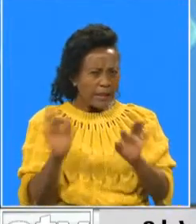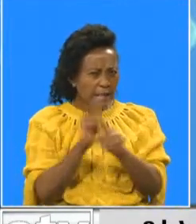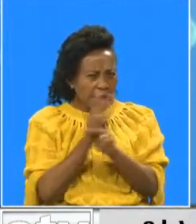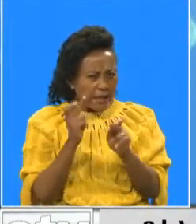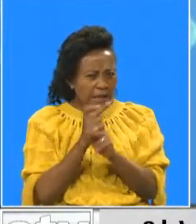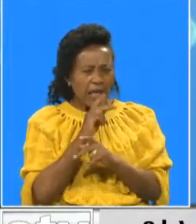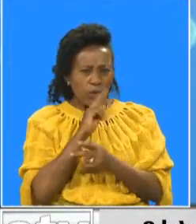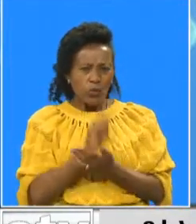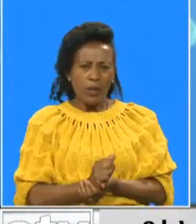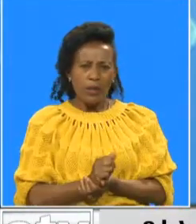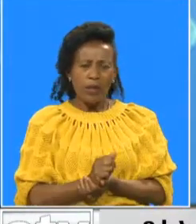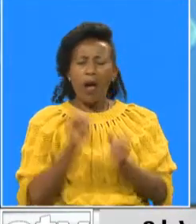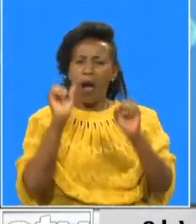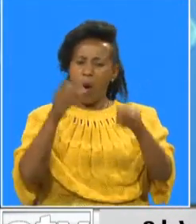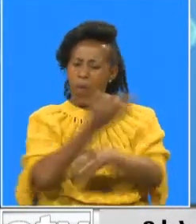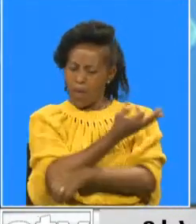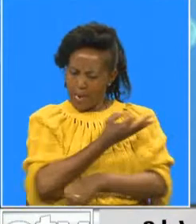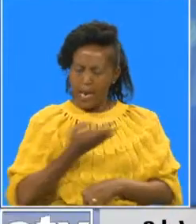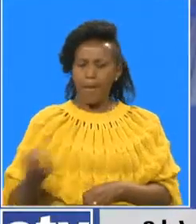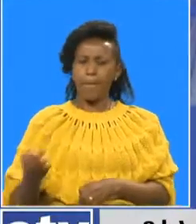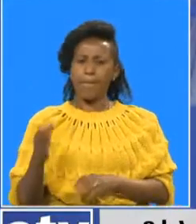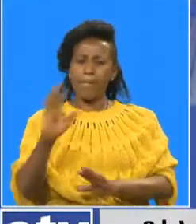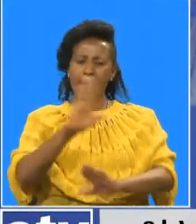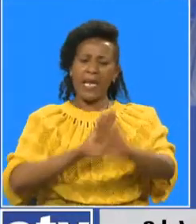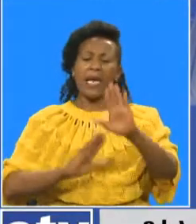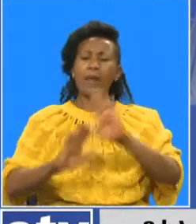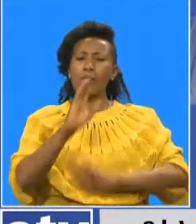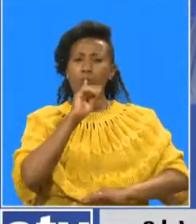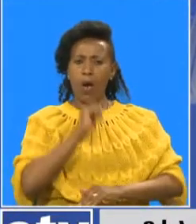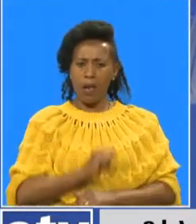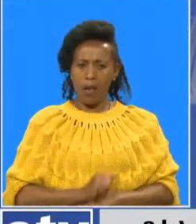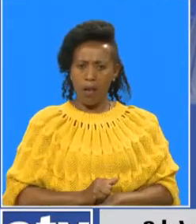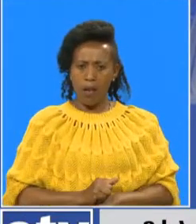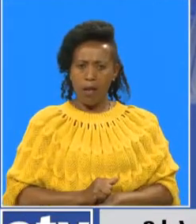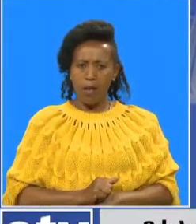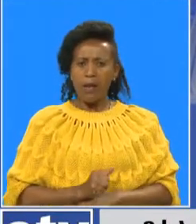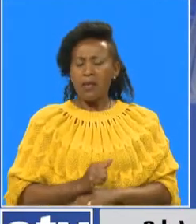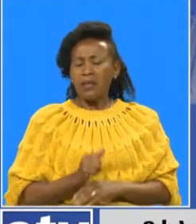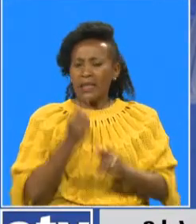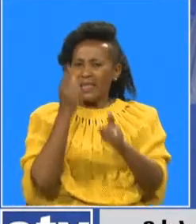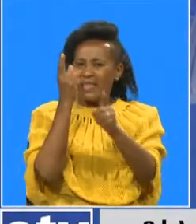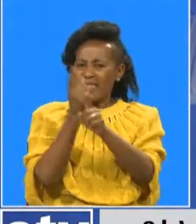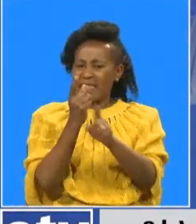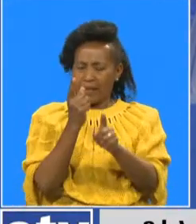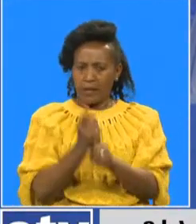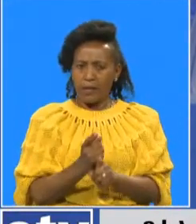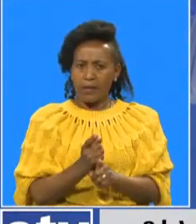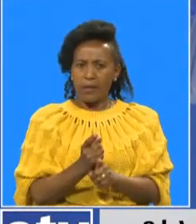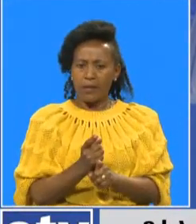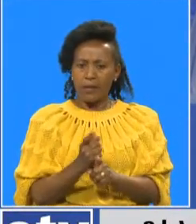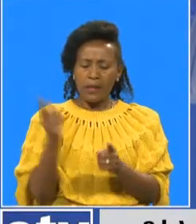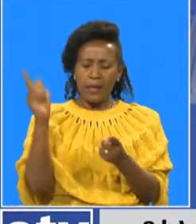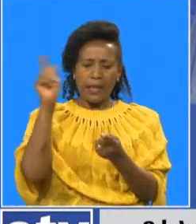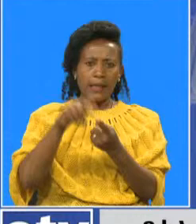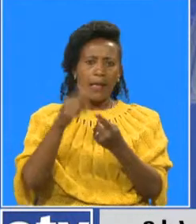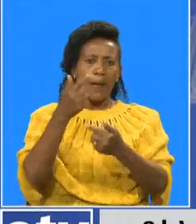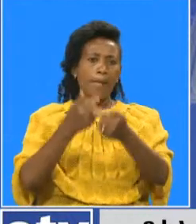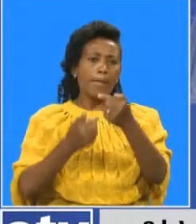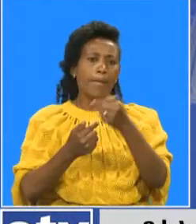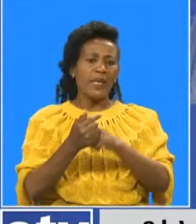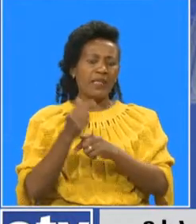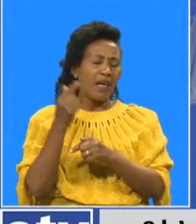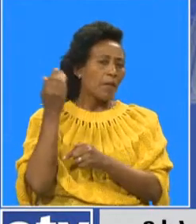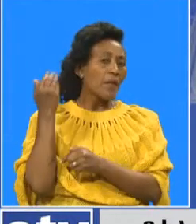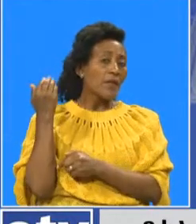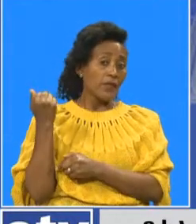ሚኒስቴር? አዎ፣ በደንብ ተገምግመዋል። ባይ ዘ ወይ ልክ ይሄ እንደመጣ